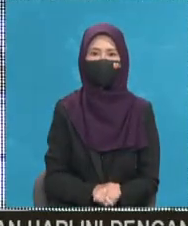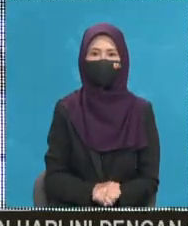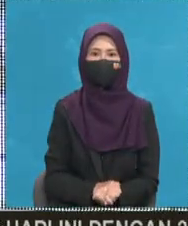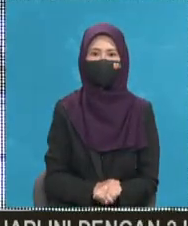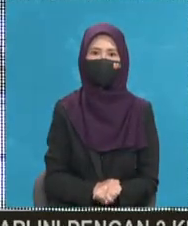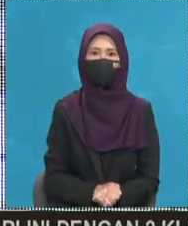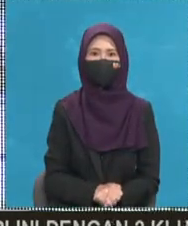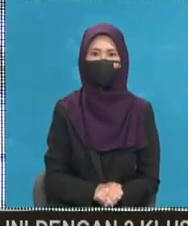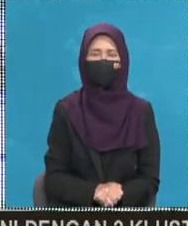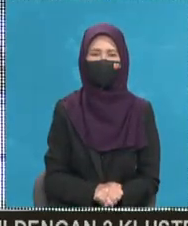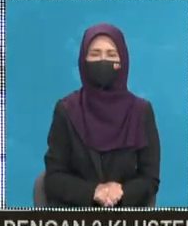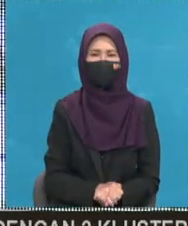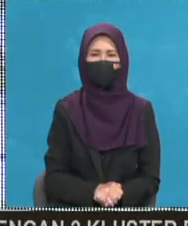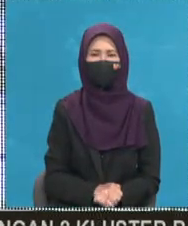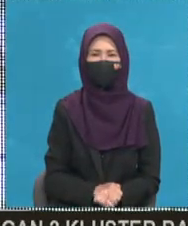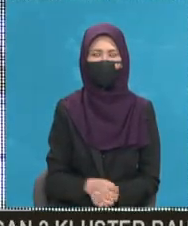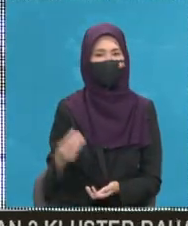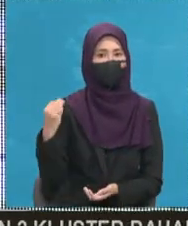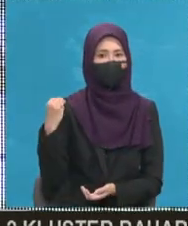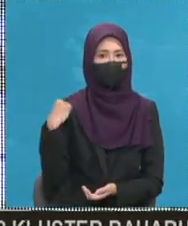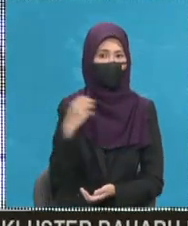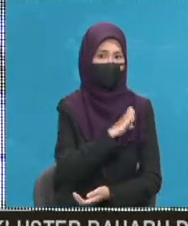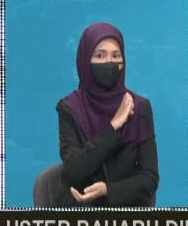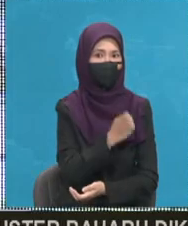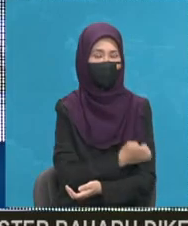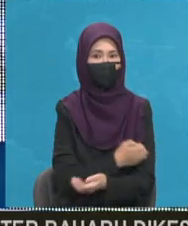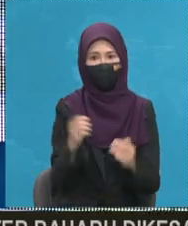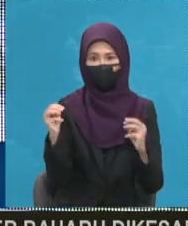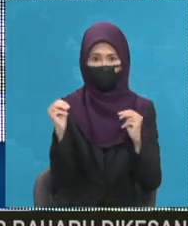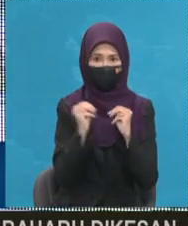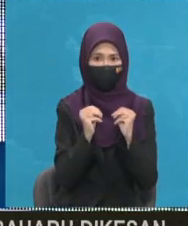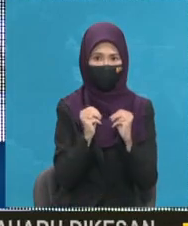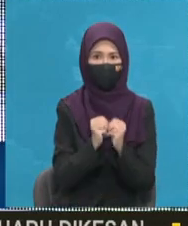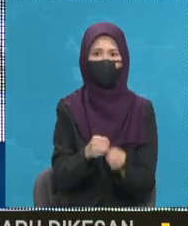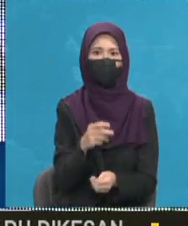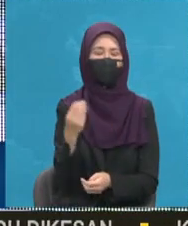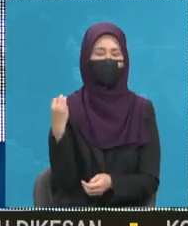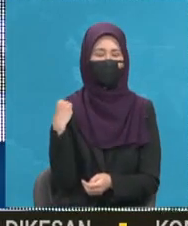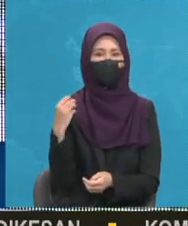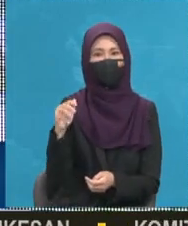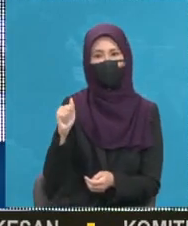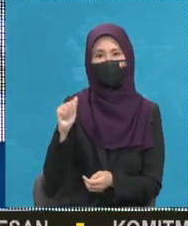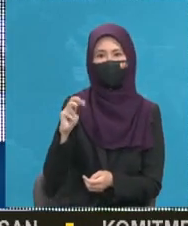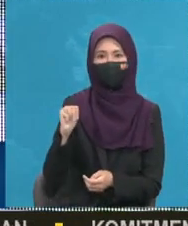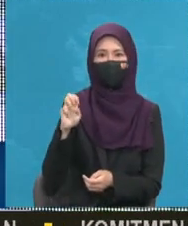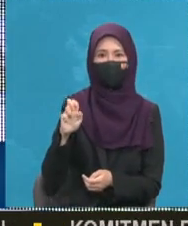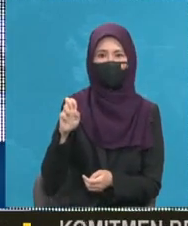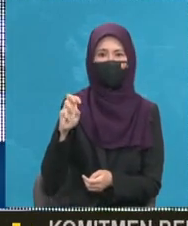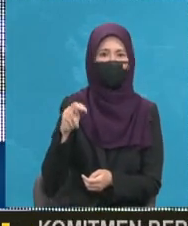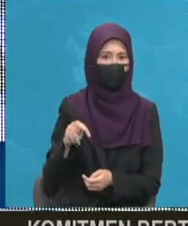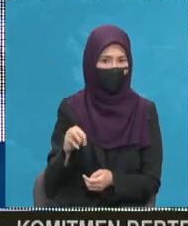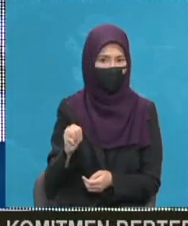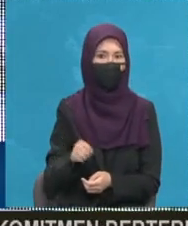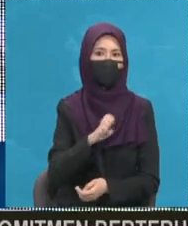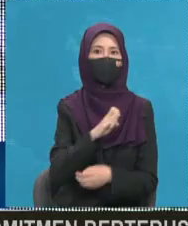Hai menurut Menteri Tenaga sebagai penerus si musyawarat menteri-menteri tenaga Ocean amem tahun ini negara telah memperjuangkan